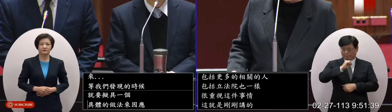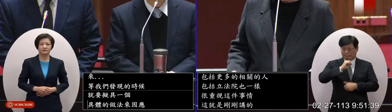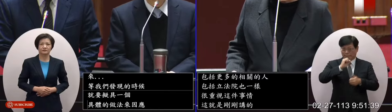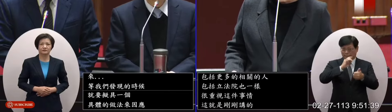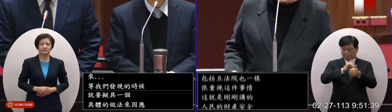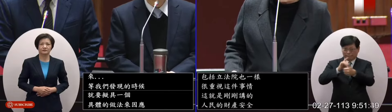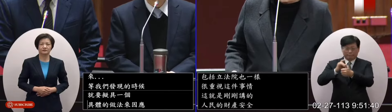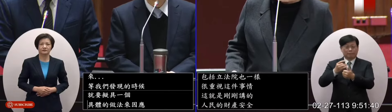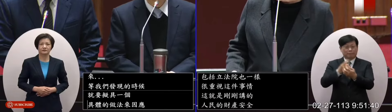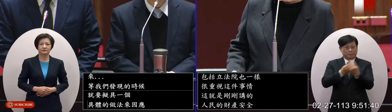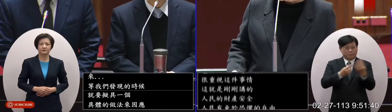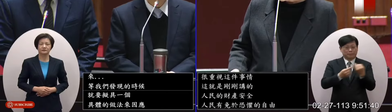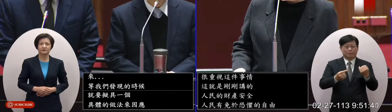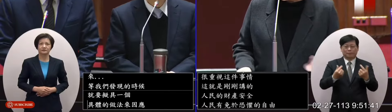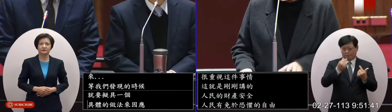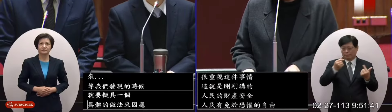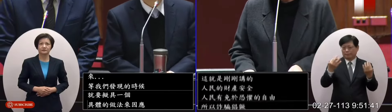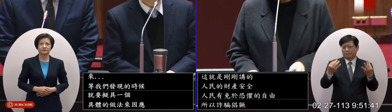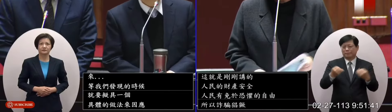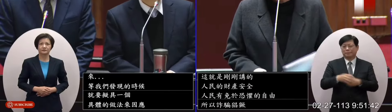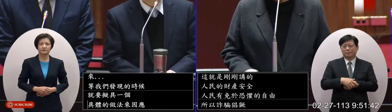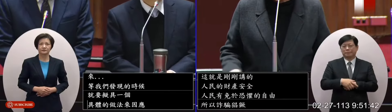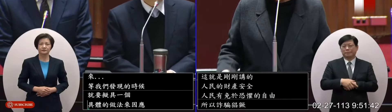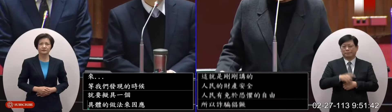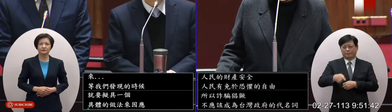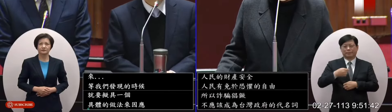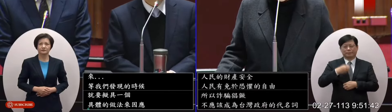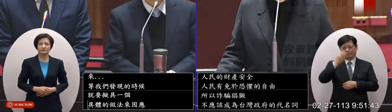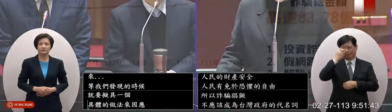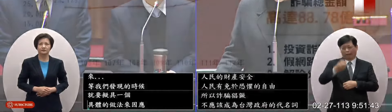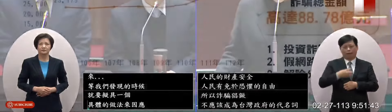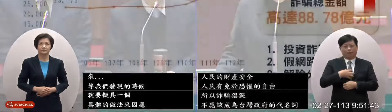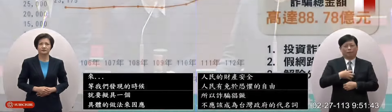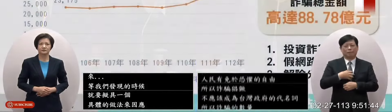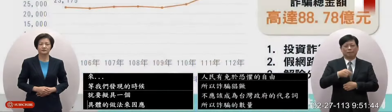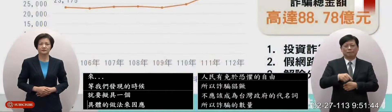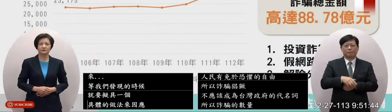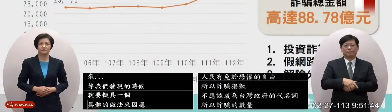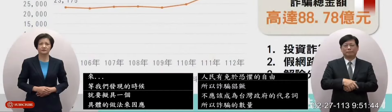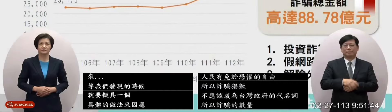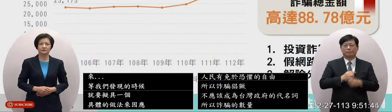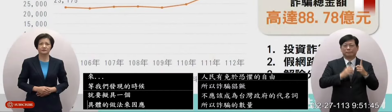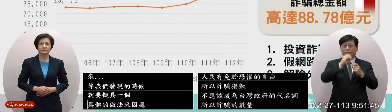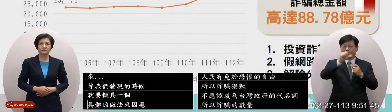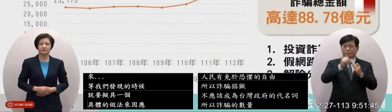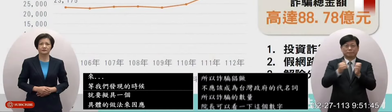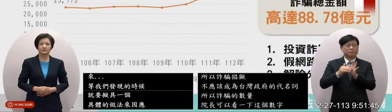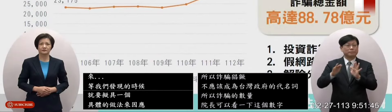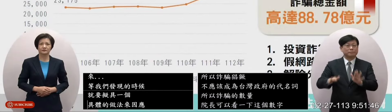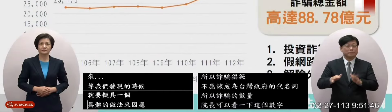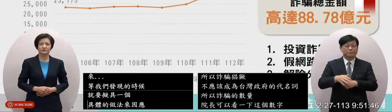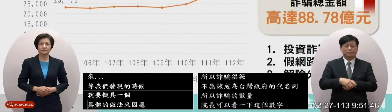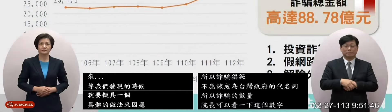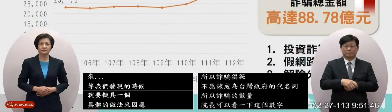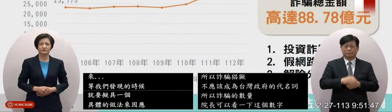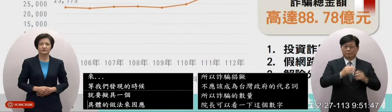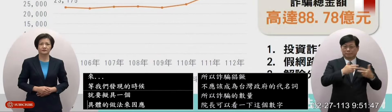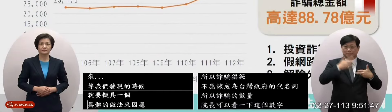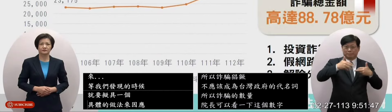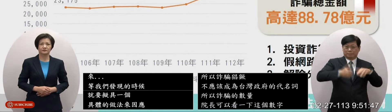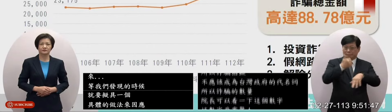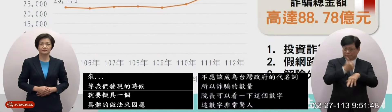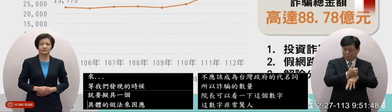量，院长可以看一下这个数字，这数字非常的惊人啊。其实在105年到现在，就是蔡英文总统